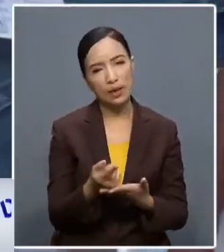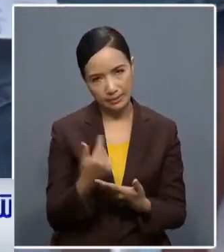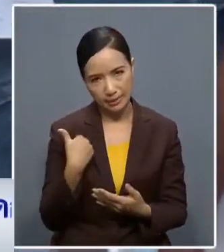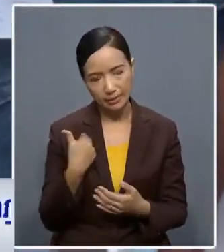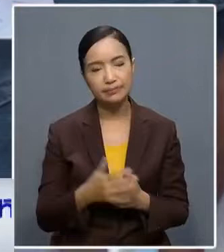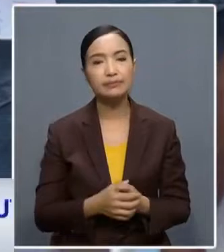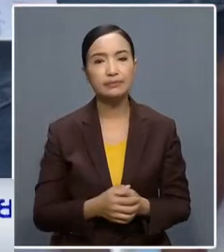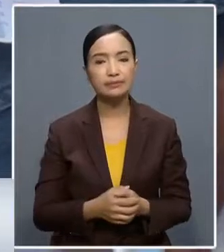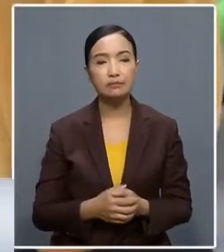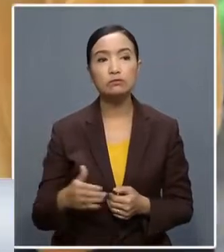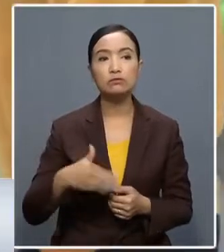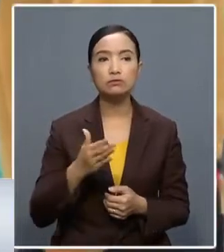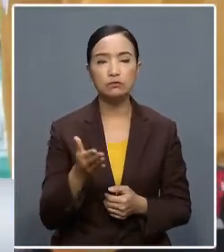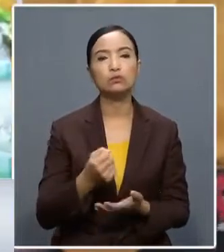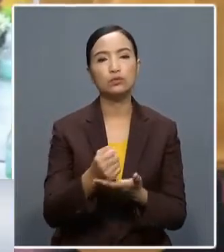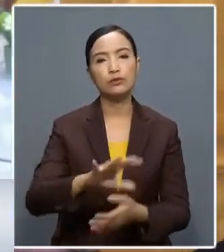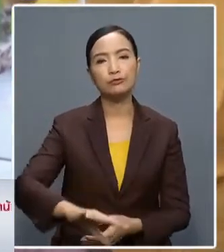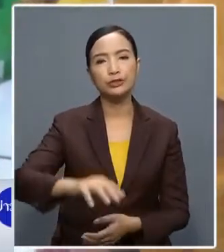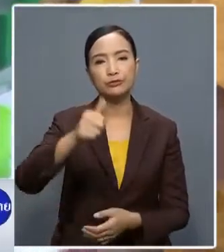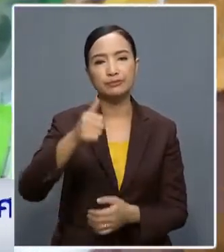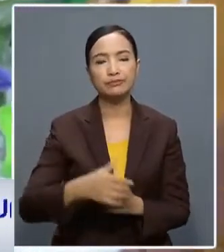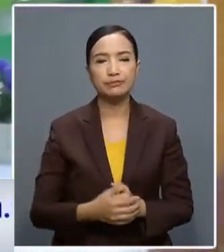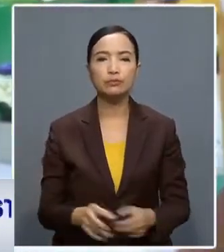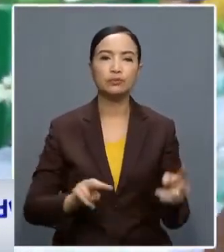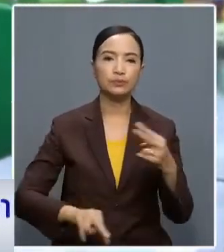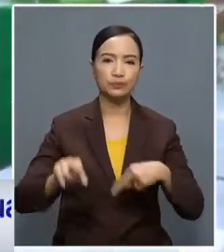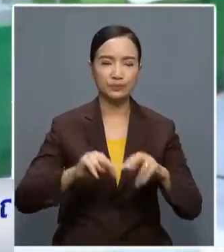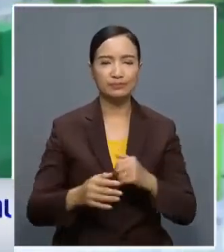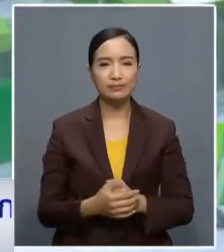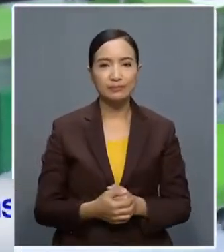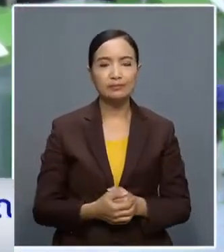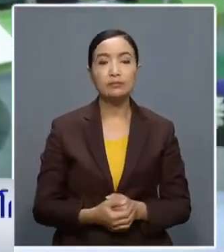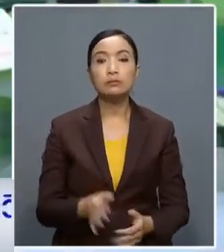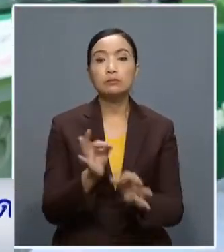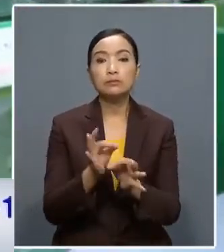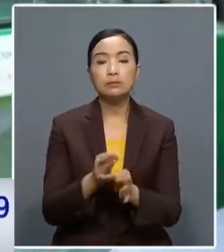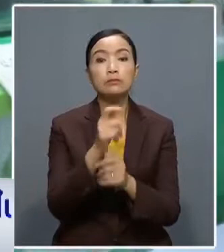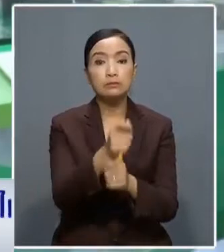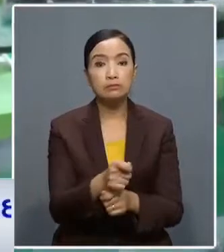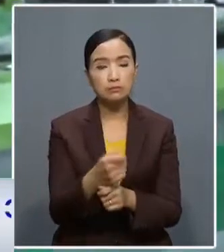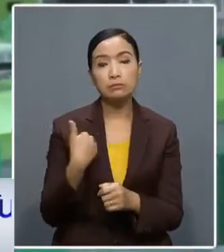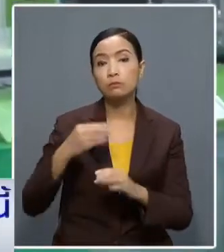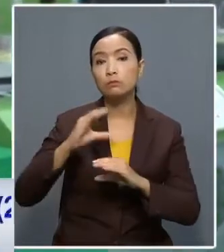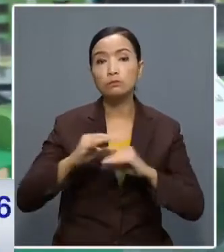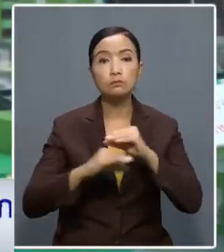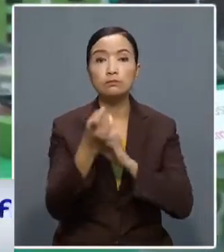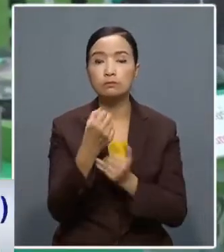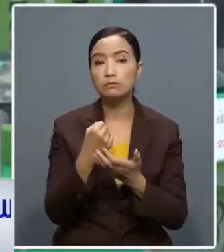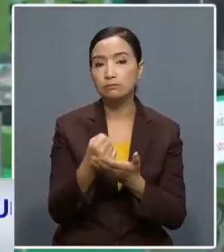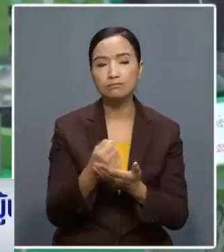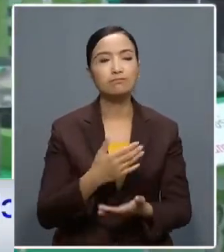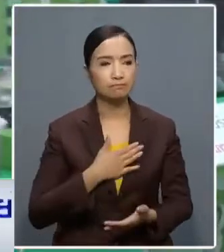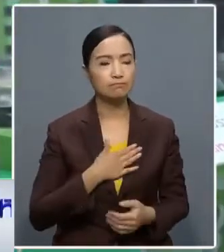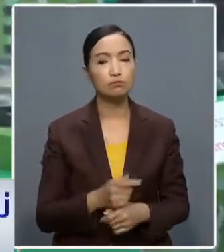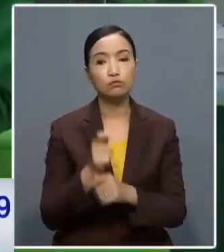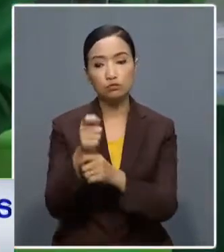ก็คงหลังจากนี้ก็คงเป็นเรื่องของการฟื้นฟูกันละนะครับการดูแลกันละ ในส่วนของธกส.เนี่ยมีโครงการอะไรลงไปช่วยบ้างคะ ในส่วนของเกษตรกร